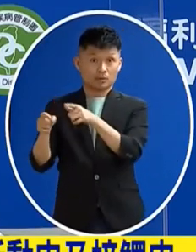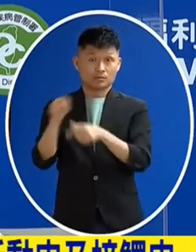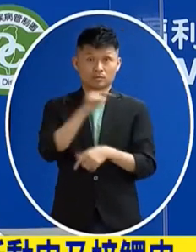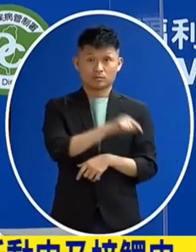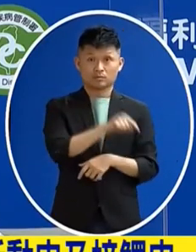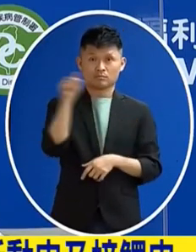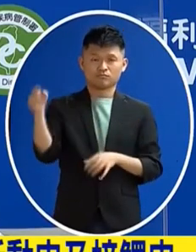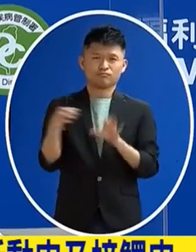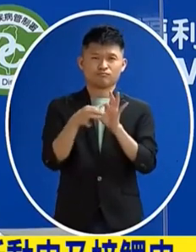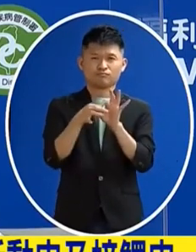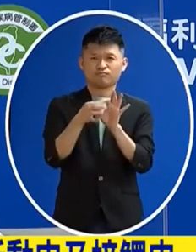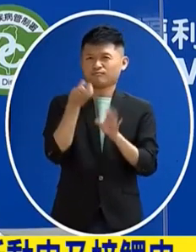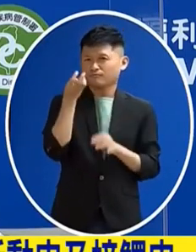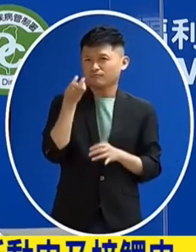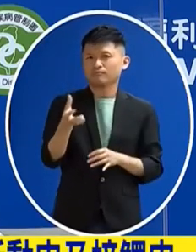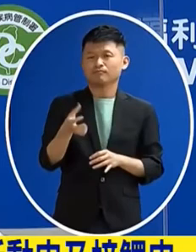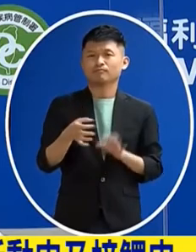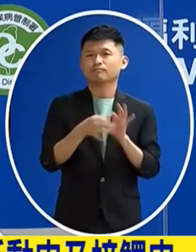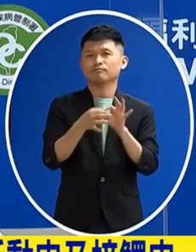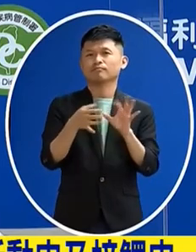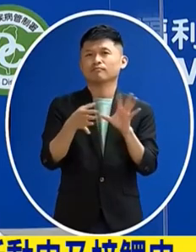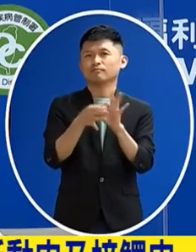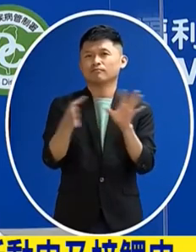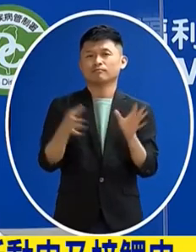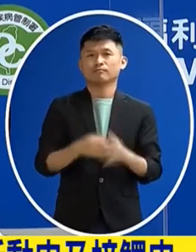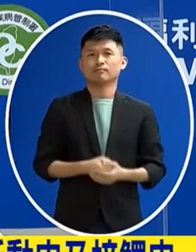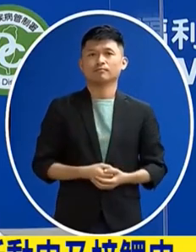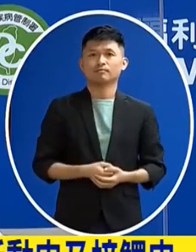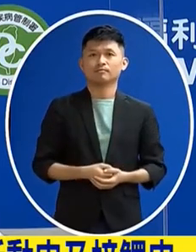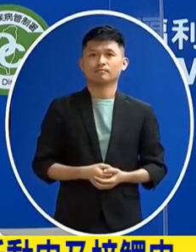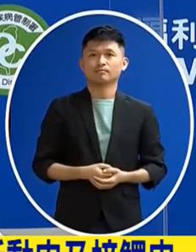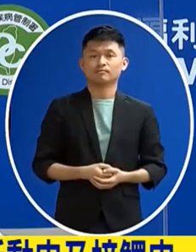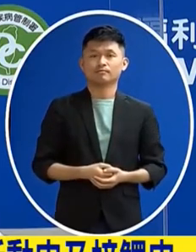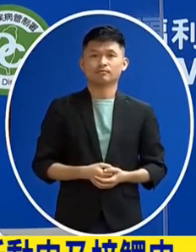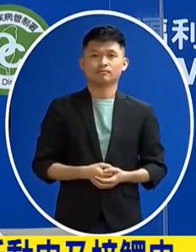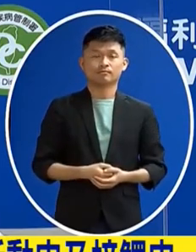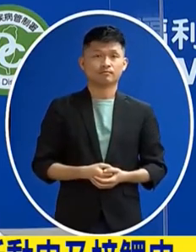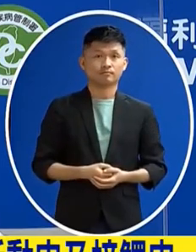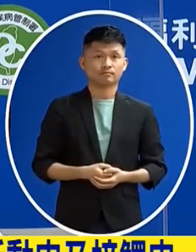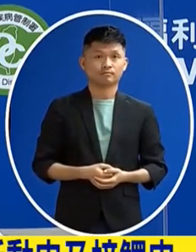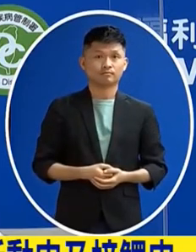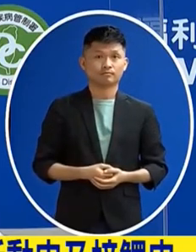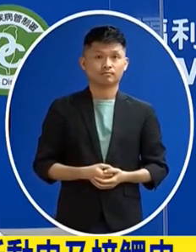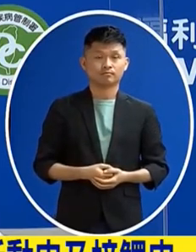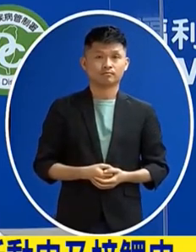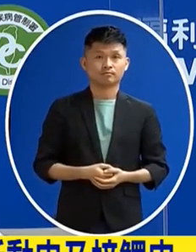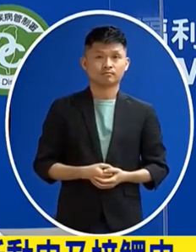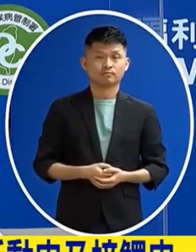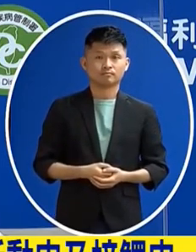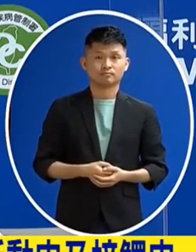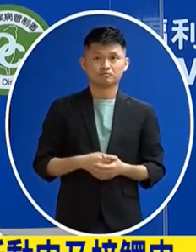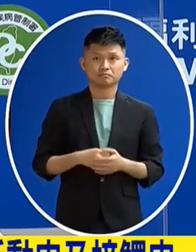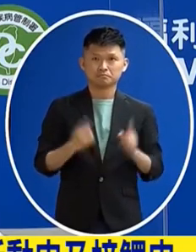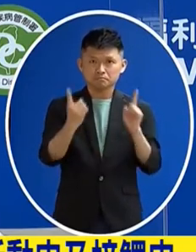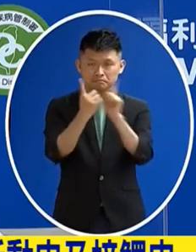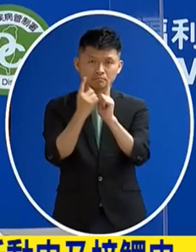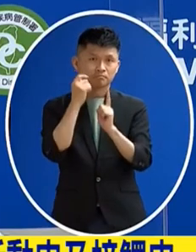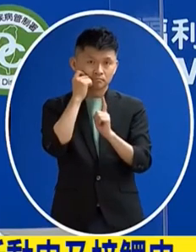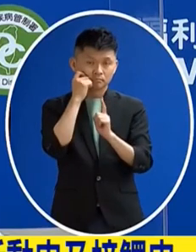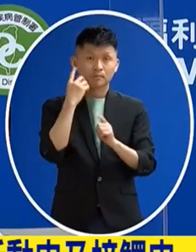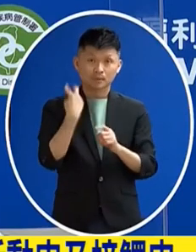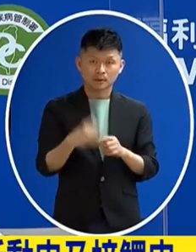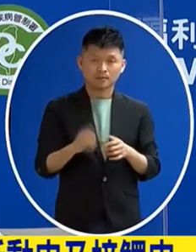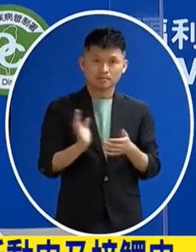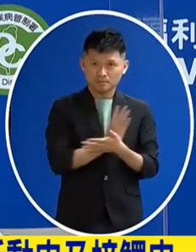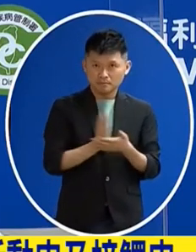关系极低了哈，我们也 check 一下以前人的足迹哈，跟这个是没有什么关联，不过这个还要确